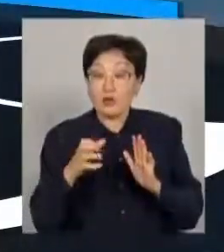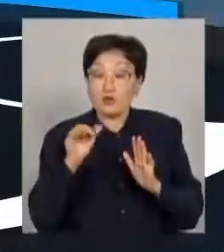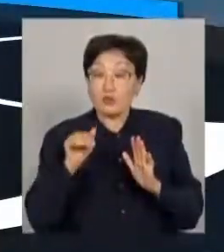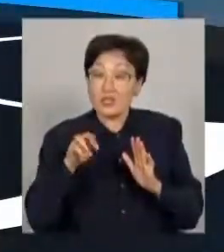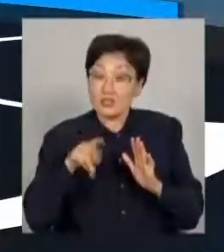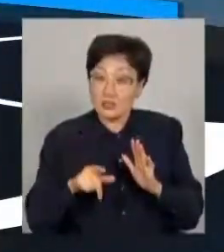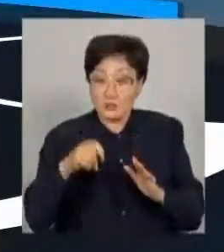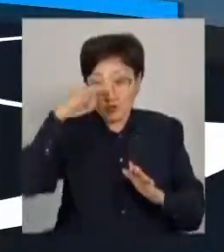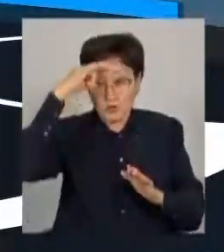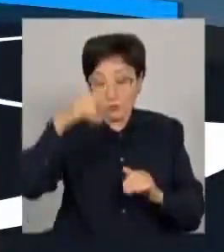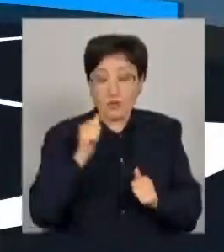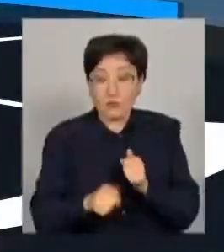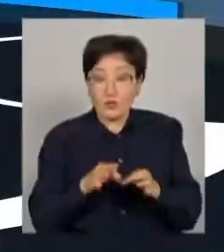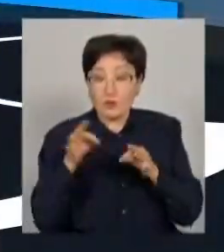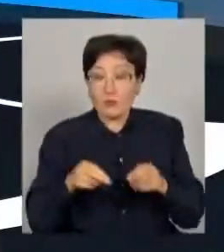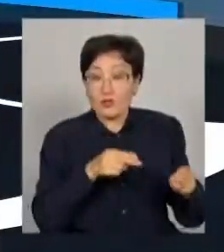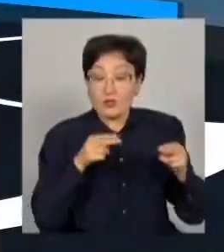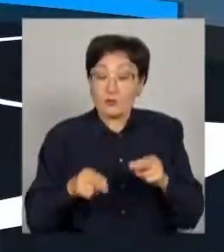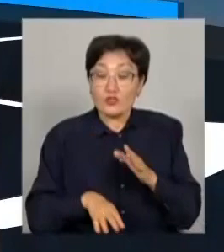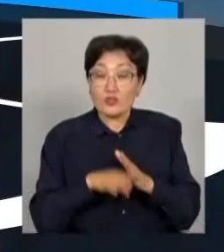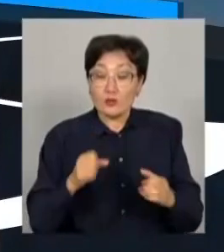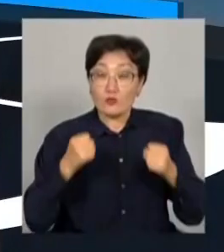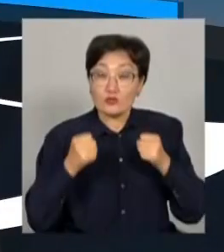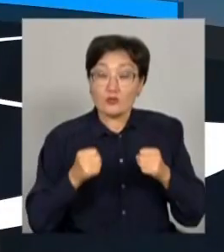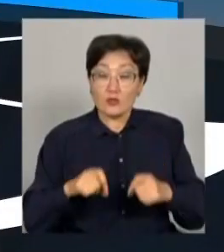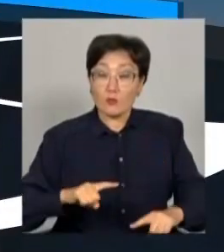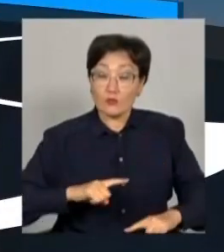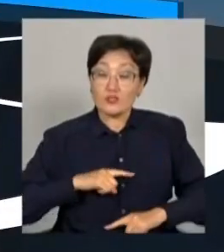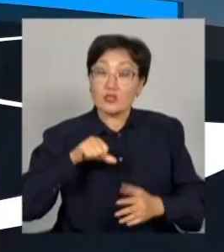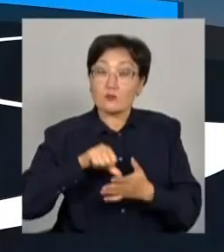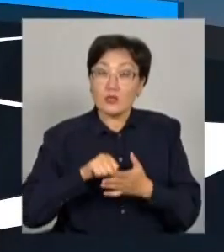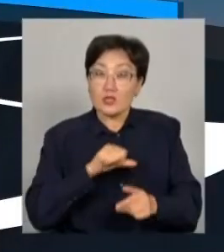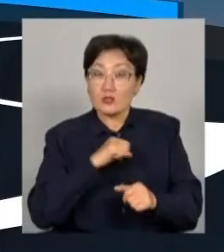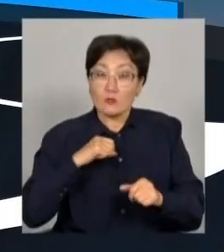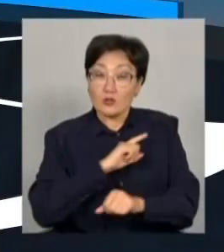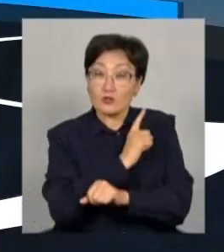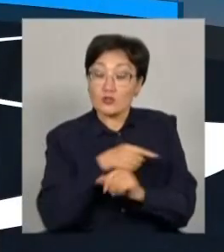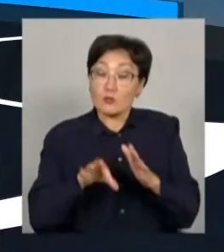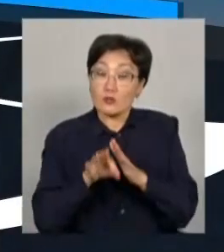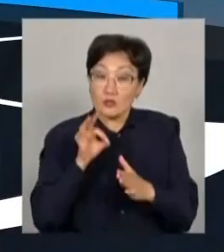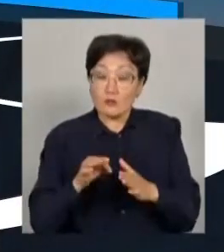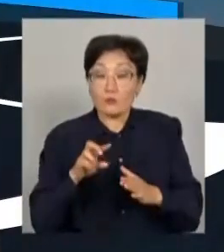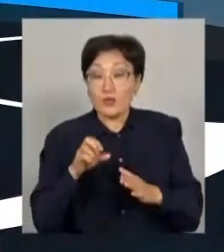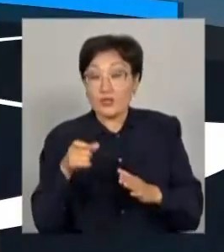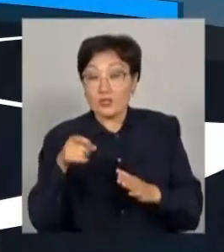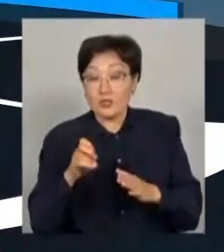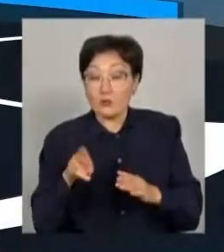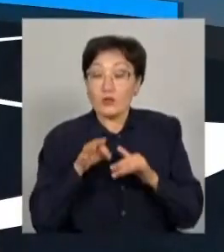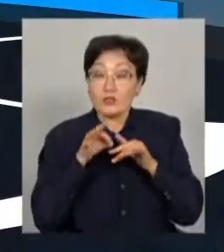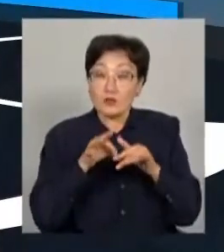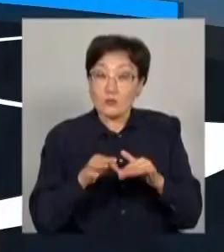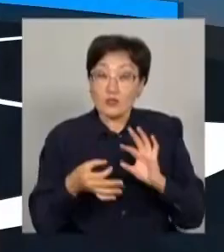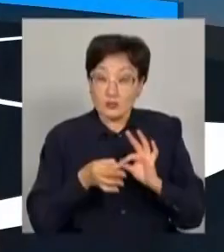теңге. Еліміздің түкпір-түкпірінен келген үздіктер ақтық сында өнер көрсетіп, кіл мықтылар анықталды. Аламан бәйгенің қалай өткені